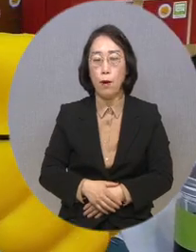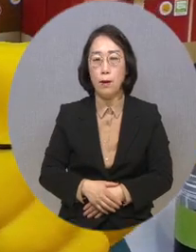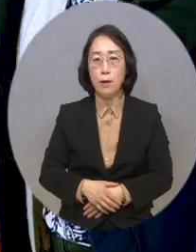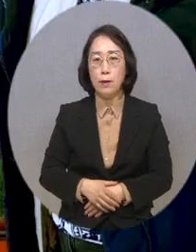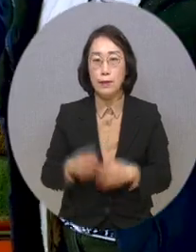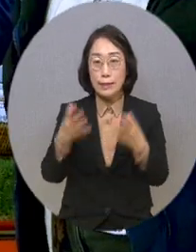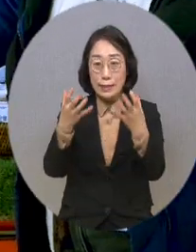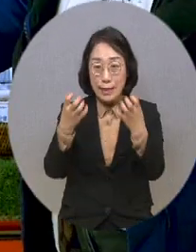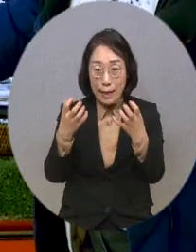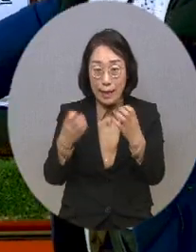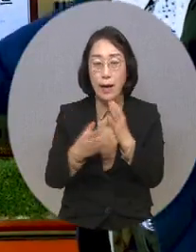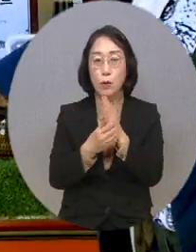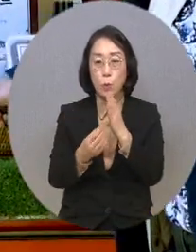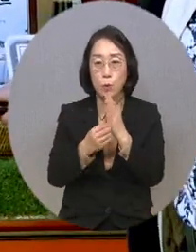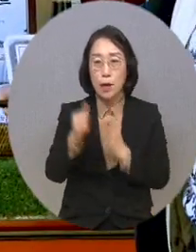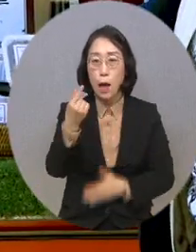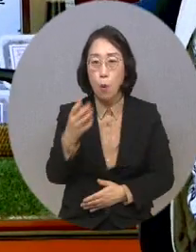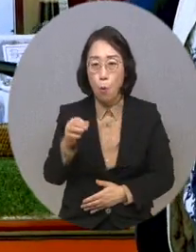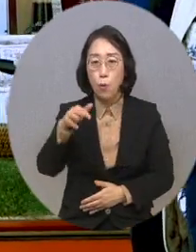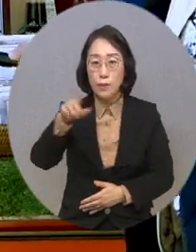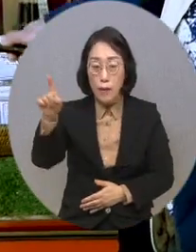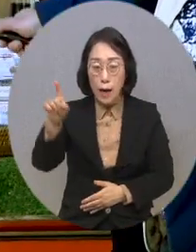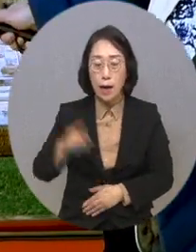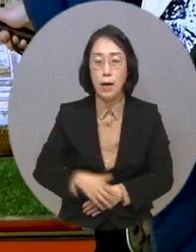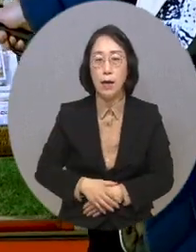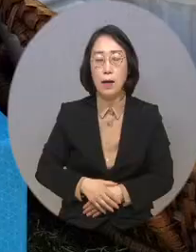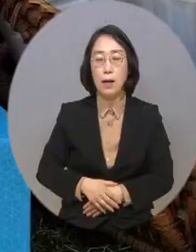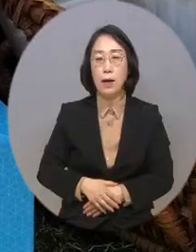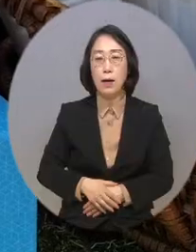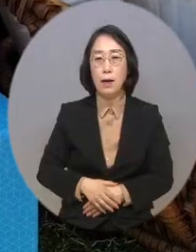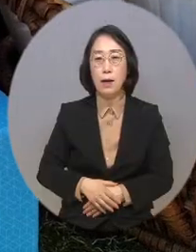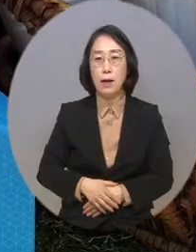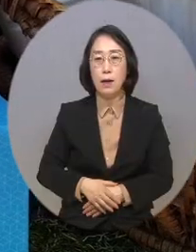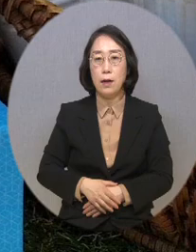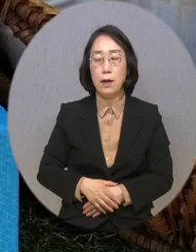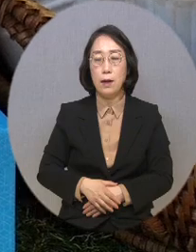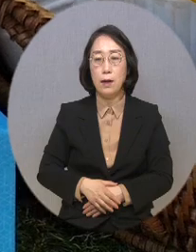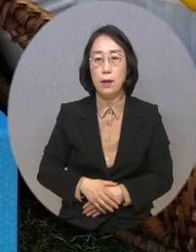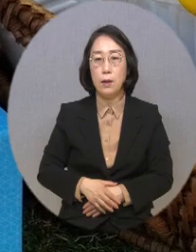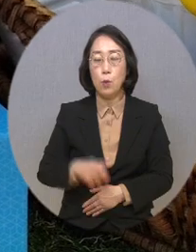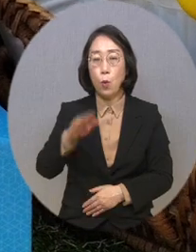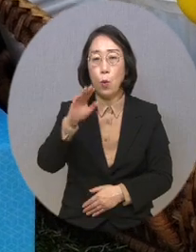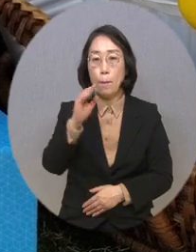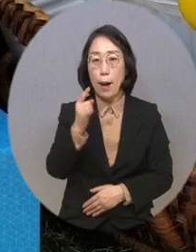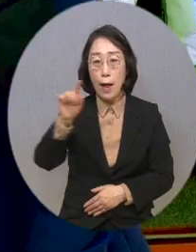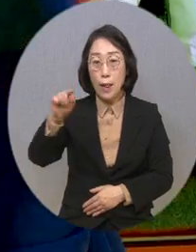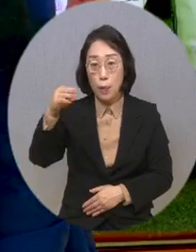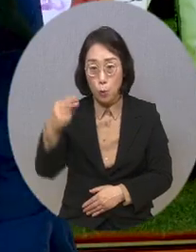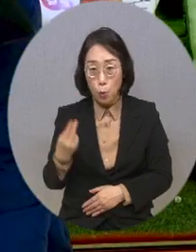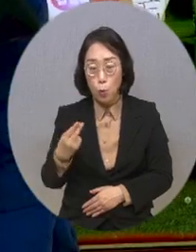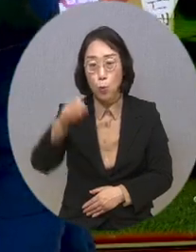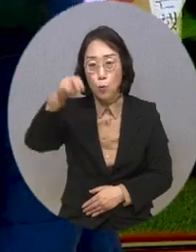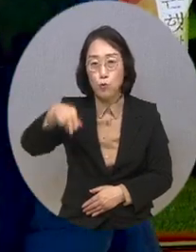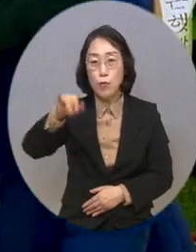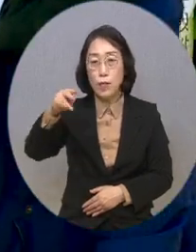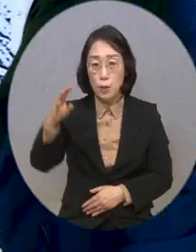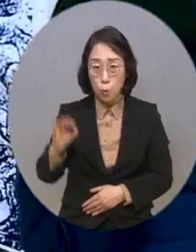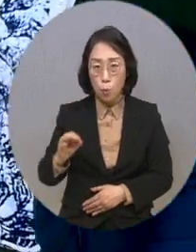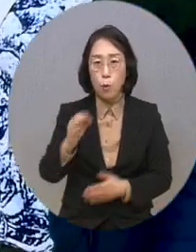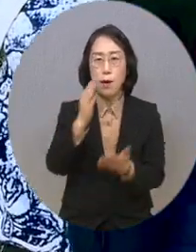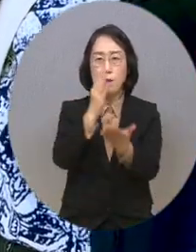생강녹차, 홍차, 이야 보성 가루녹차, 유기농 홍차 이렇게